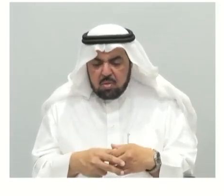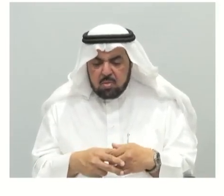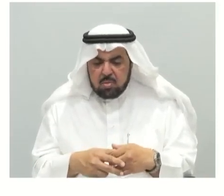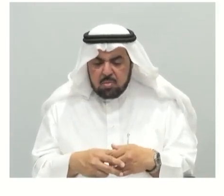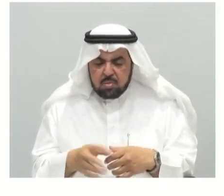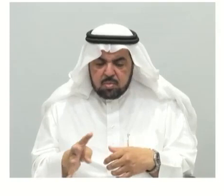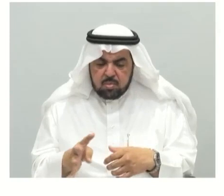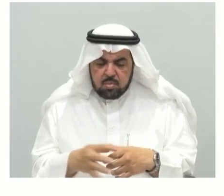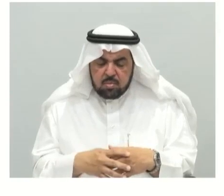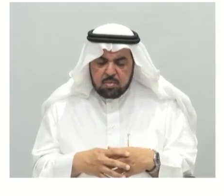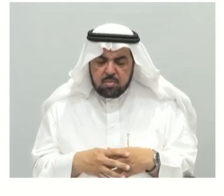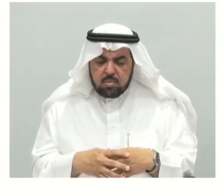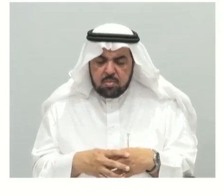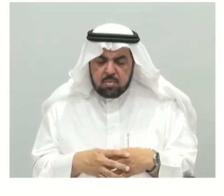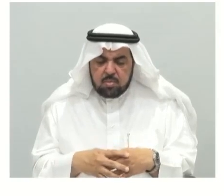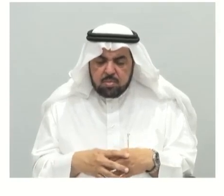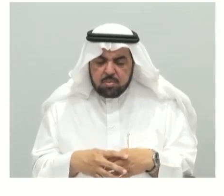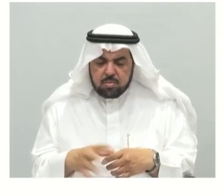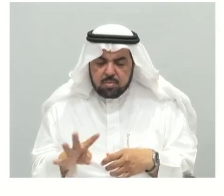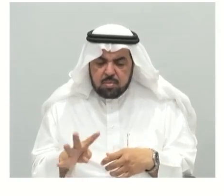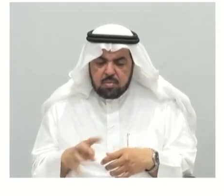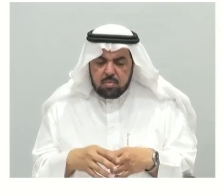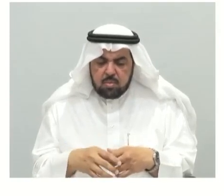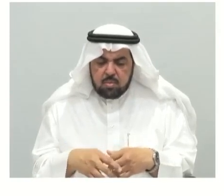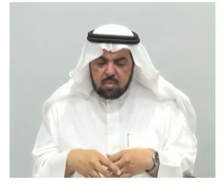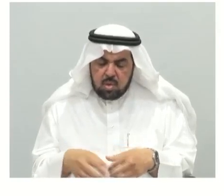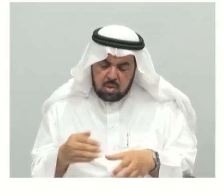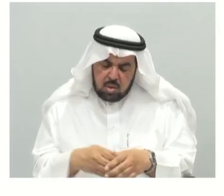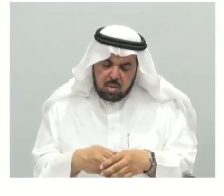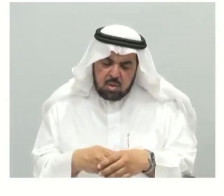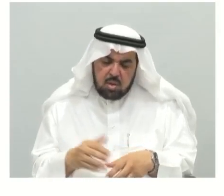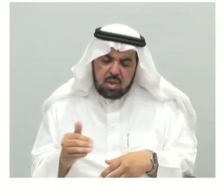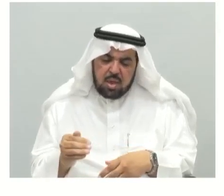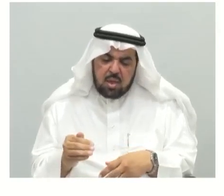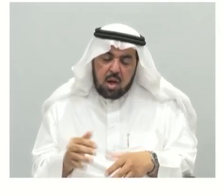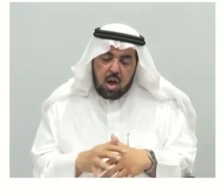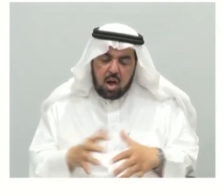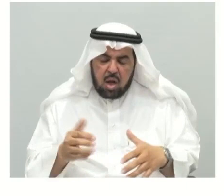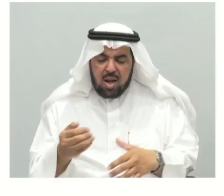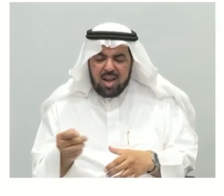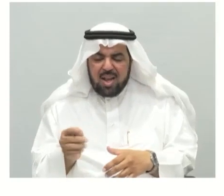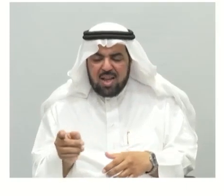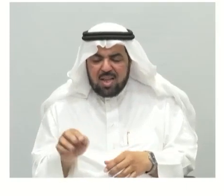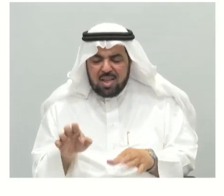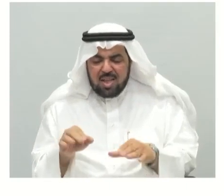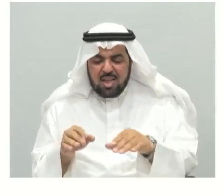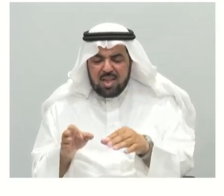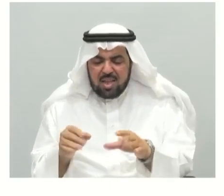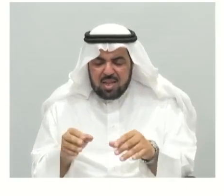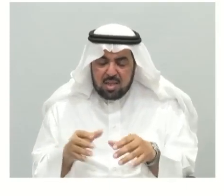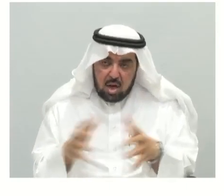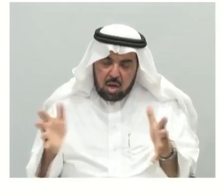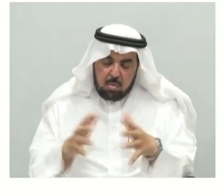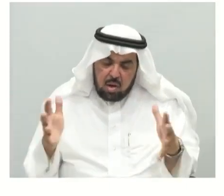الرقم 4 لا مباشره العذراء داخل شرنقه تؤدي الى الحشره الكامله مباشره والحشره